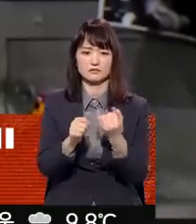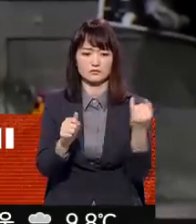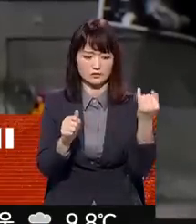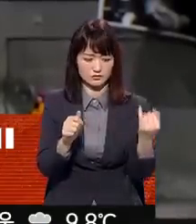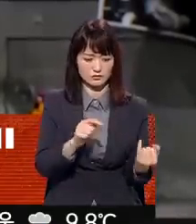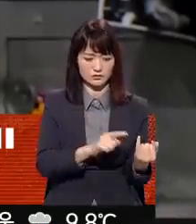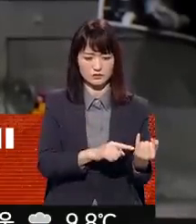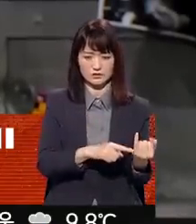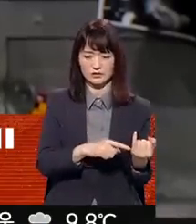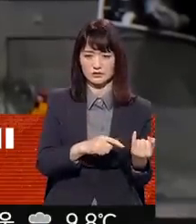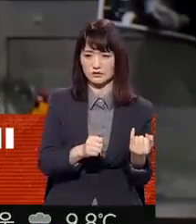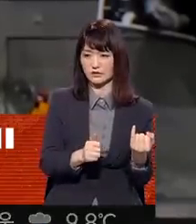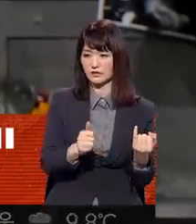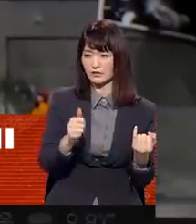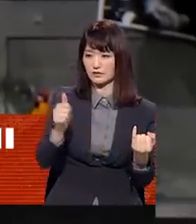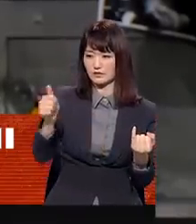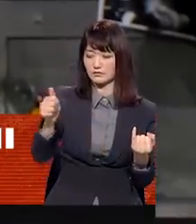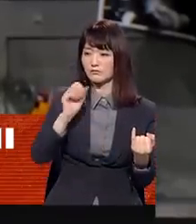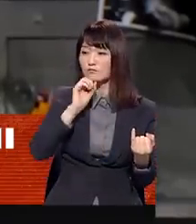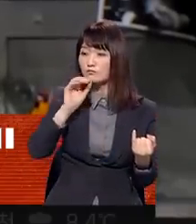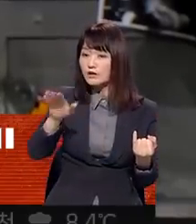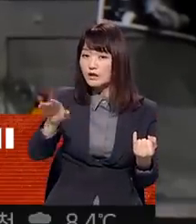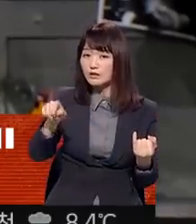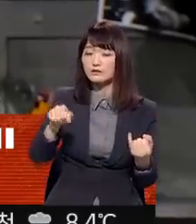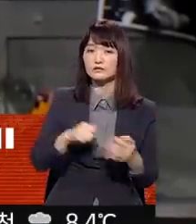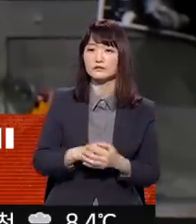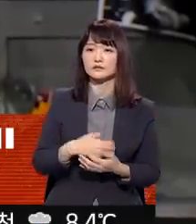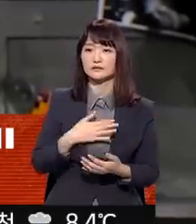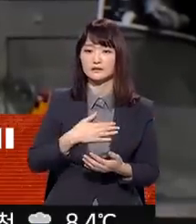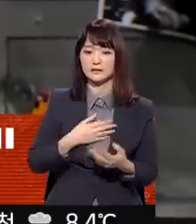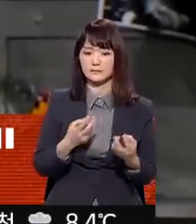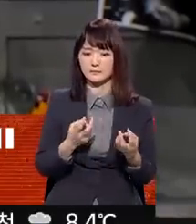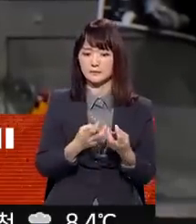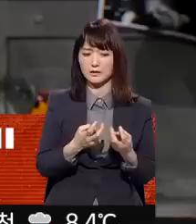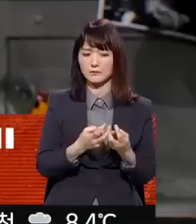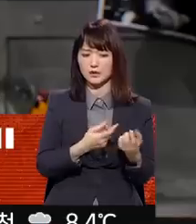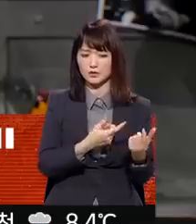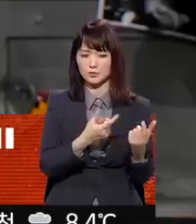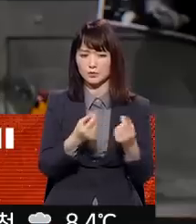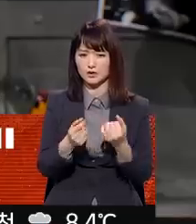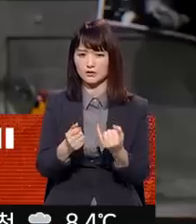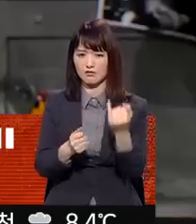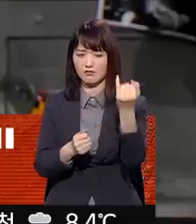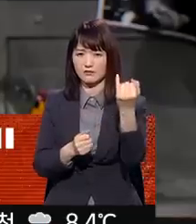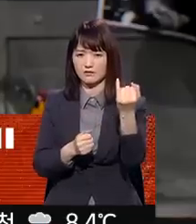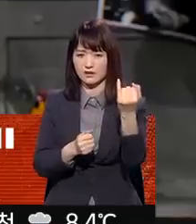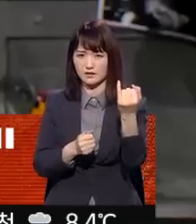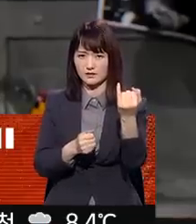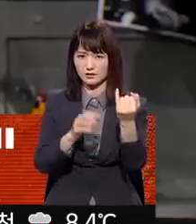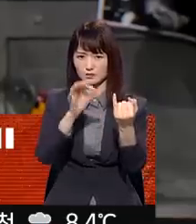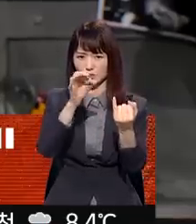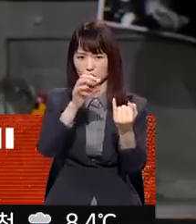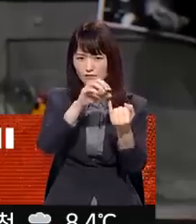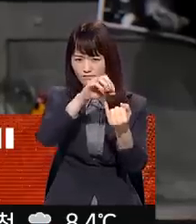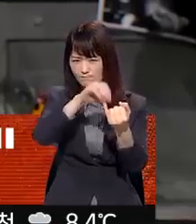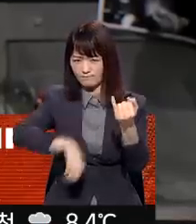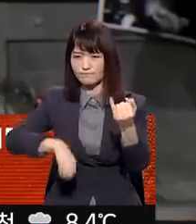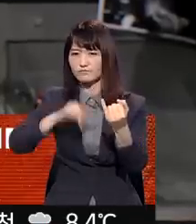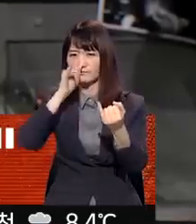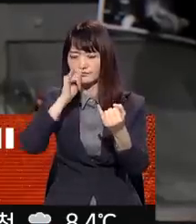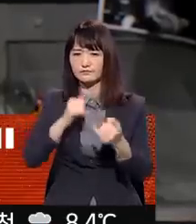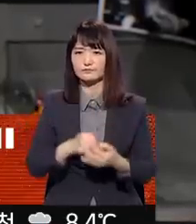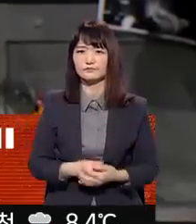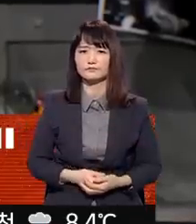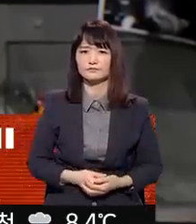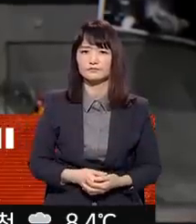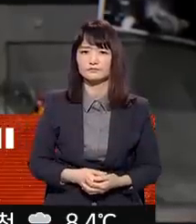나한테 했던 수법대로 언니한테 똑같이 하고 있다. 수법과 내용이 그렇기 때문에 언니한테 금품을 뜯어내려는 작전이다라고